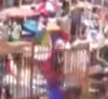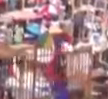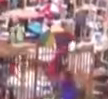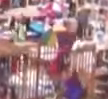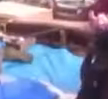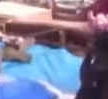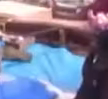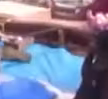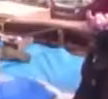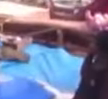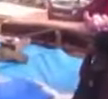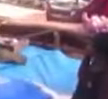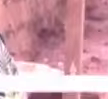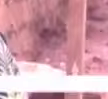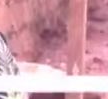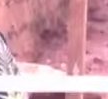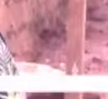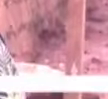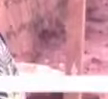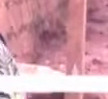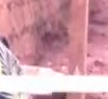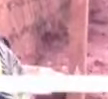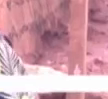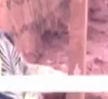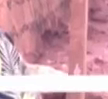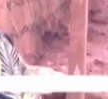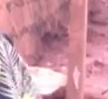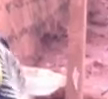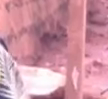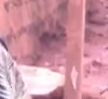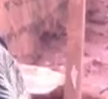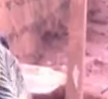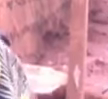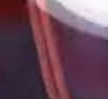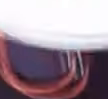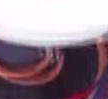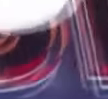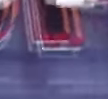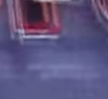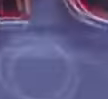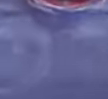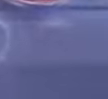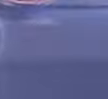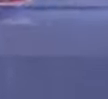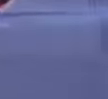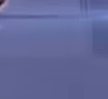Mubayingize mu katale ke baabateerawo. Nga tebaatugoba eweera. Kirungi.